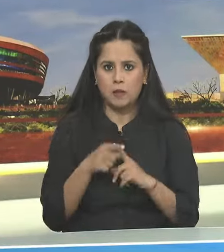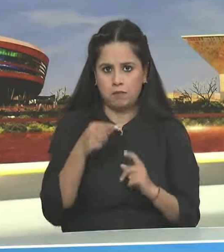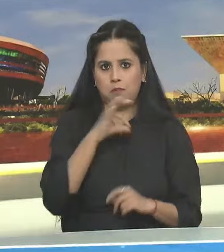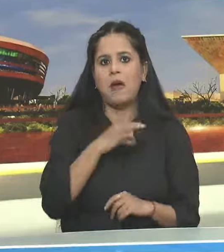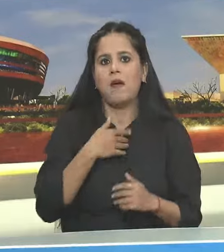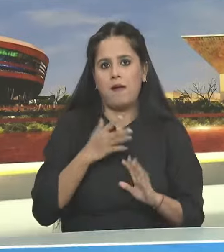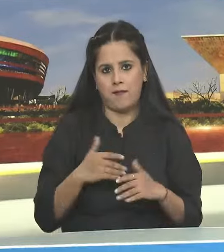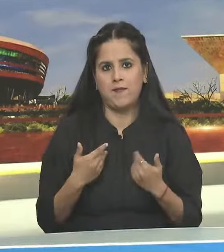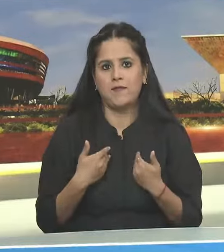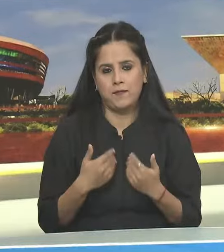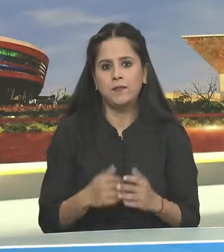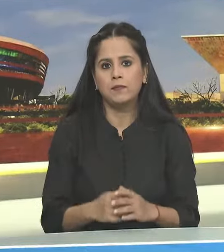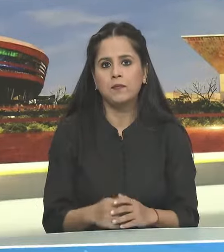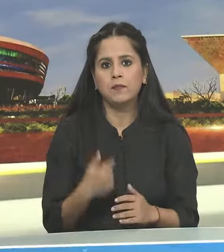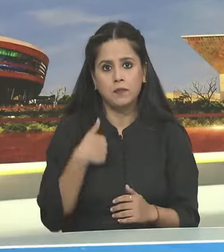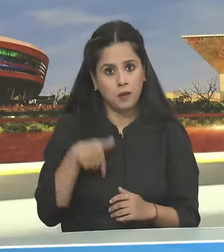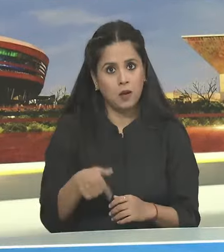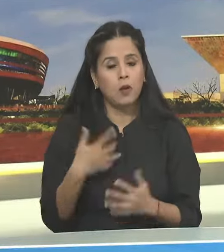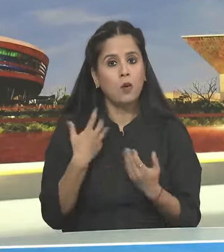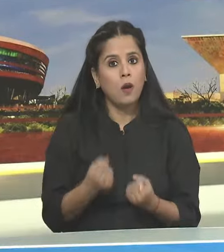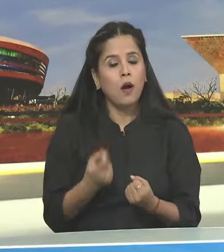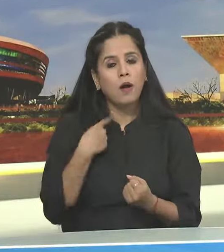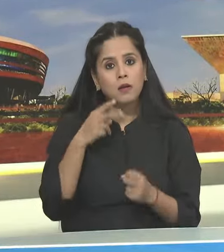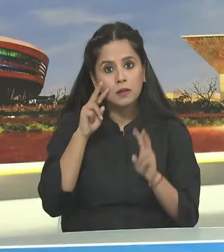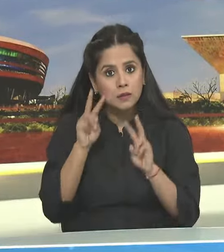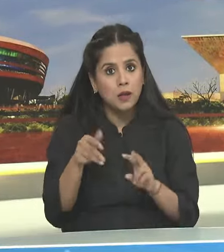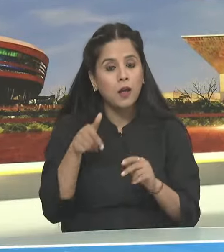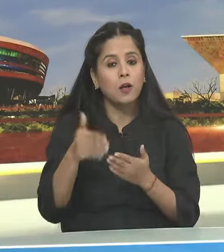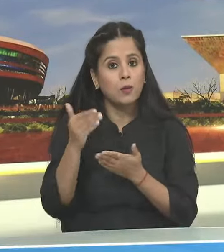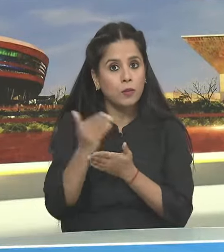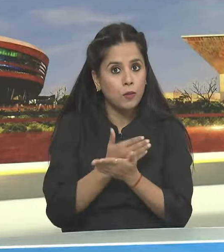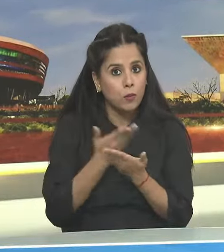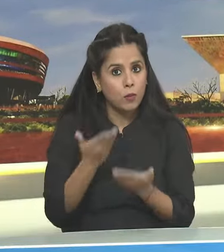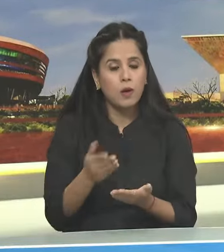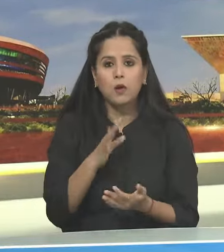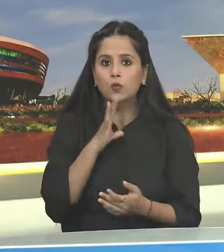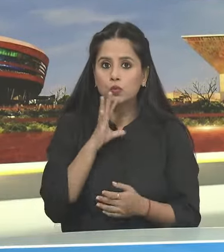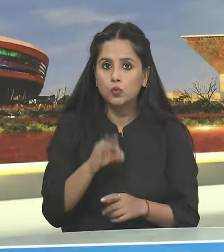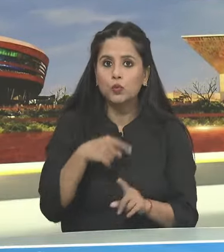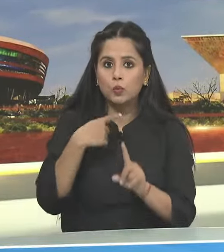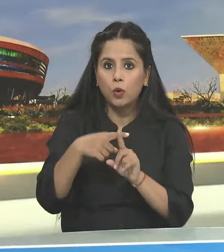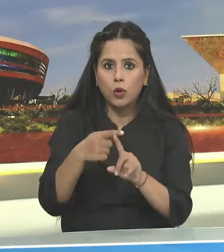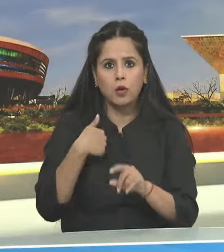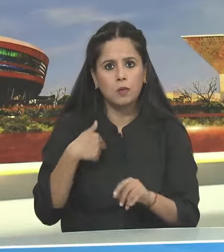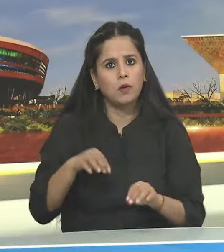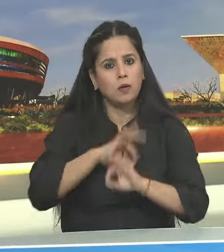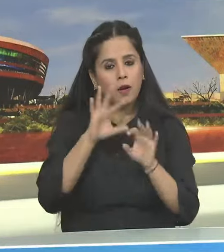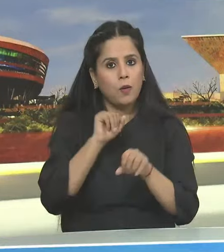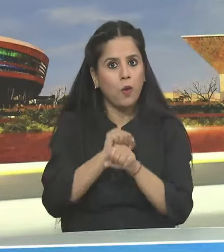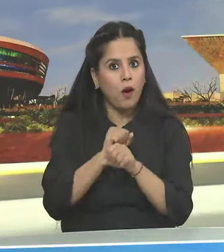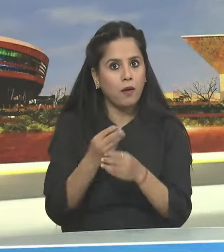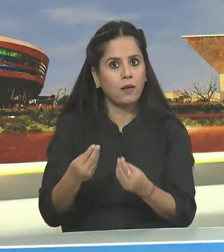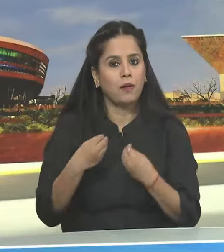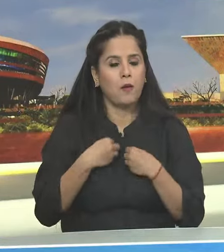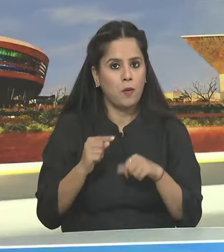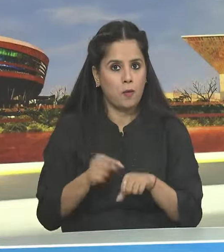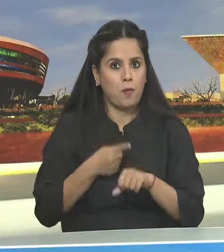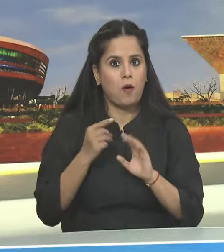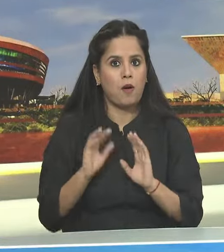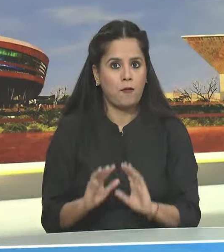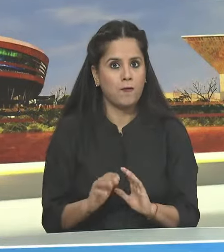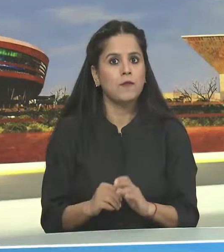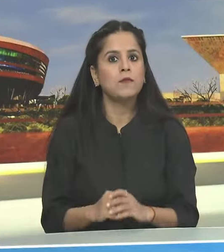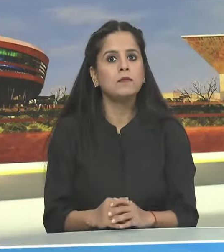और मैं ये लाभालाभ होके कृषि कार्य में सुचारू रूप से काम करने को सुविधा मिला है। और नतून